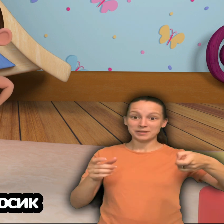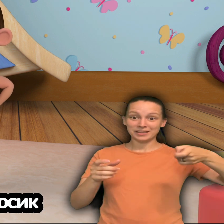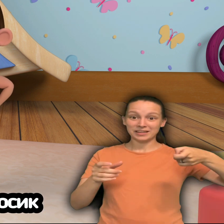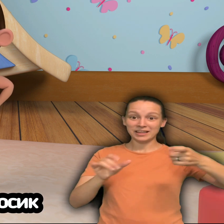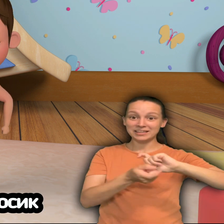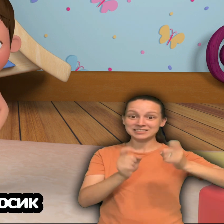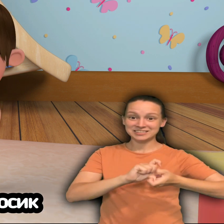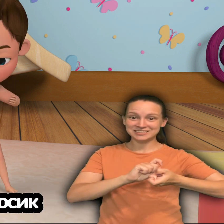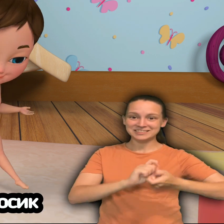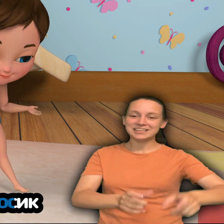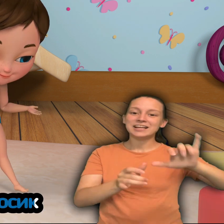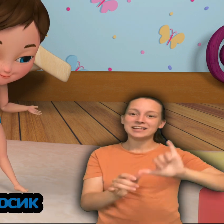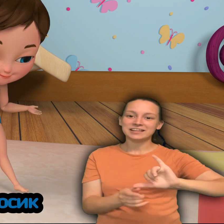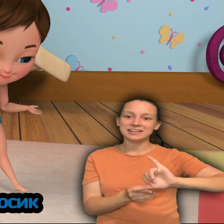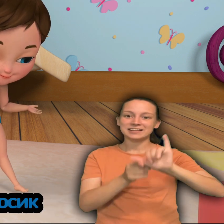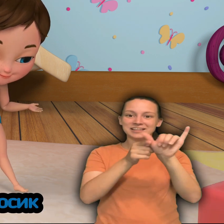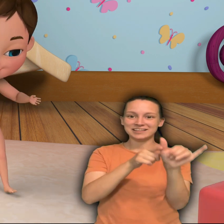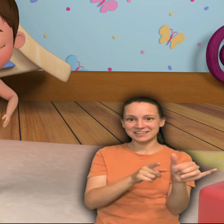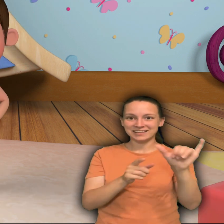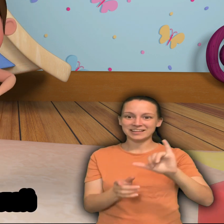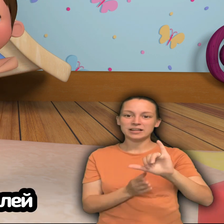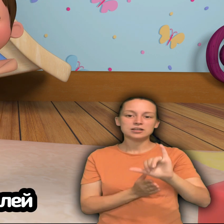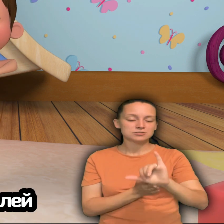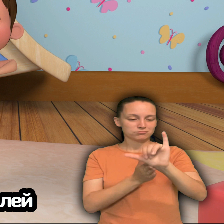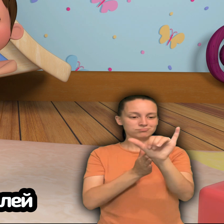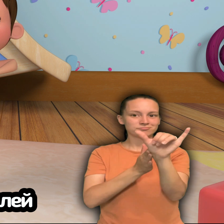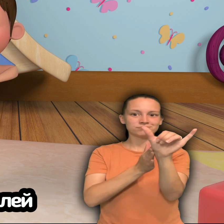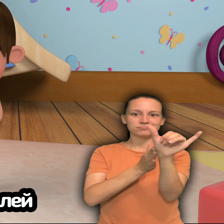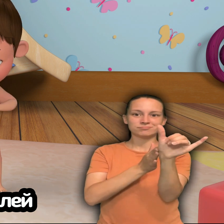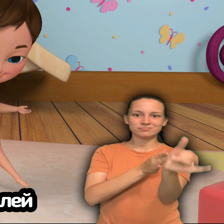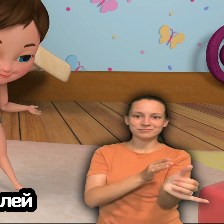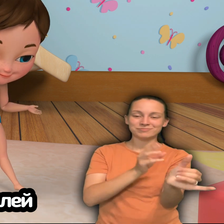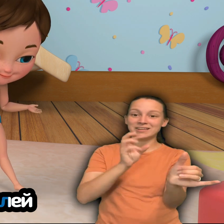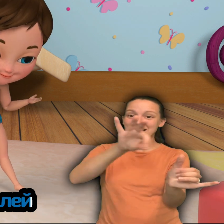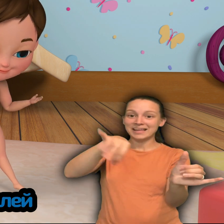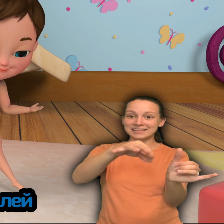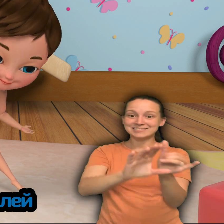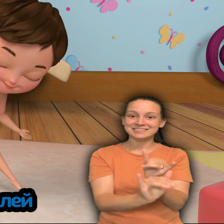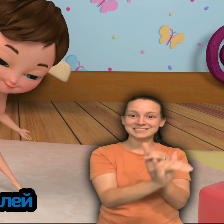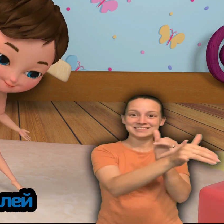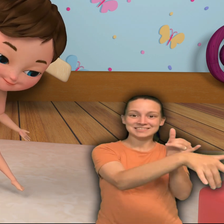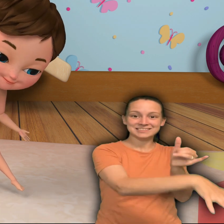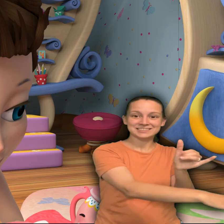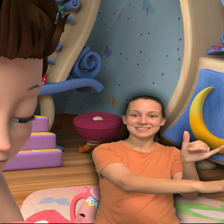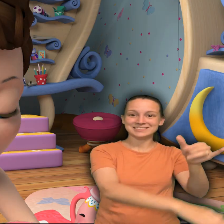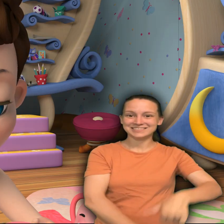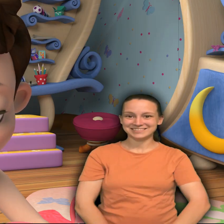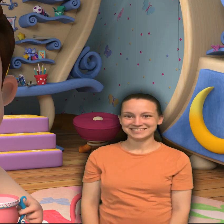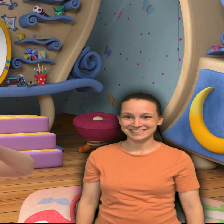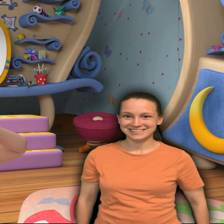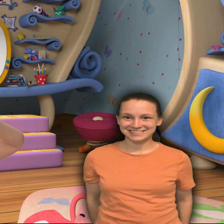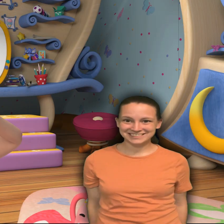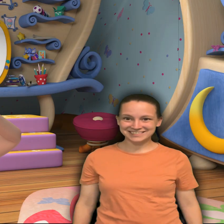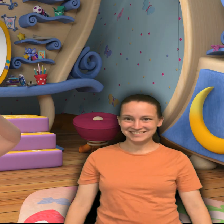Я могу превратить ручку в носик. Просто наклони меня и вылей.